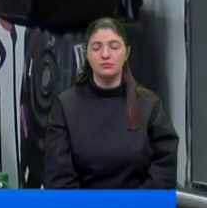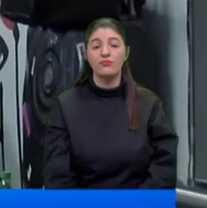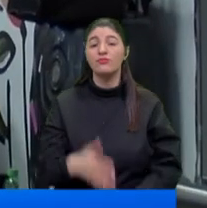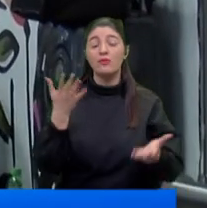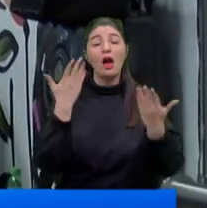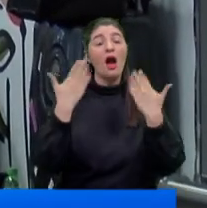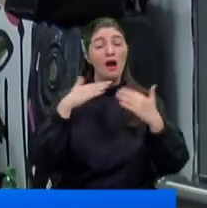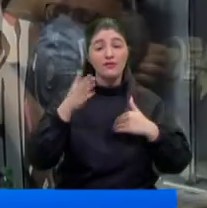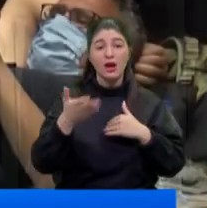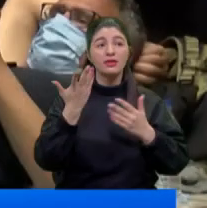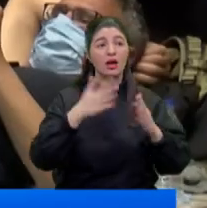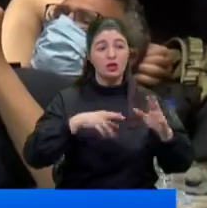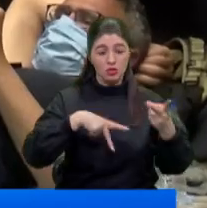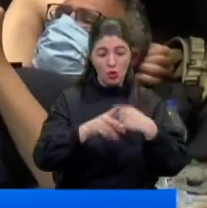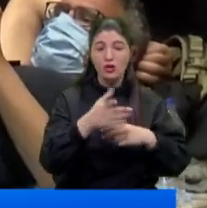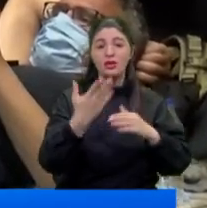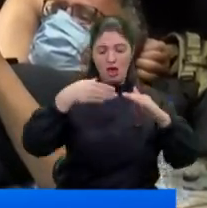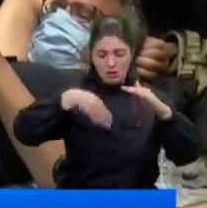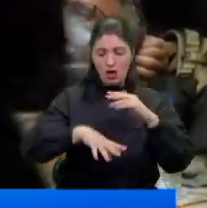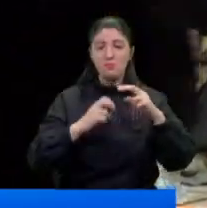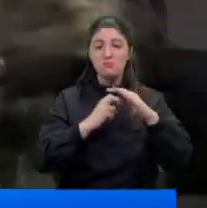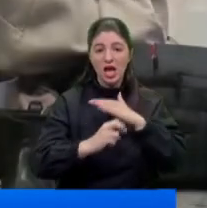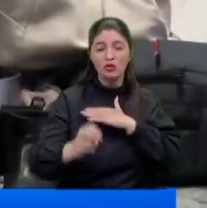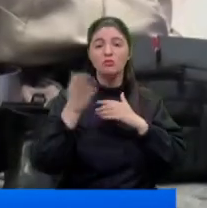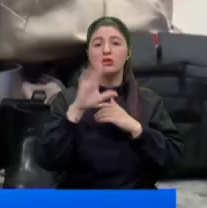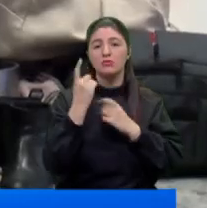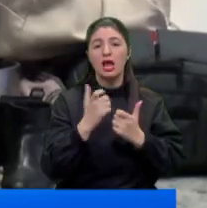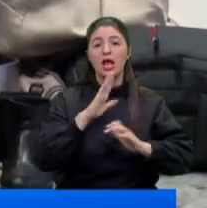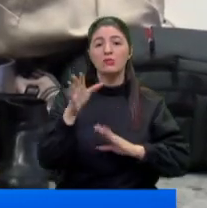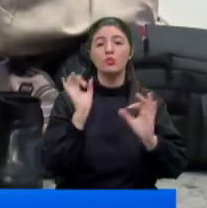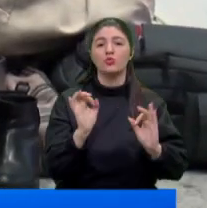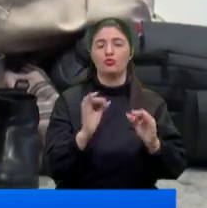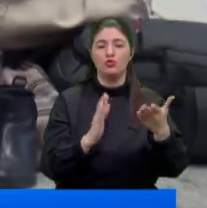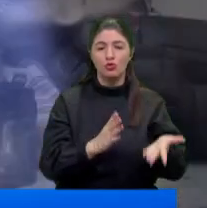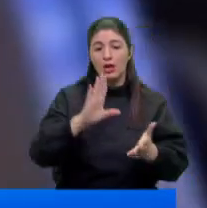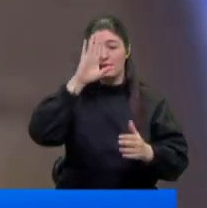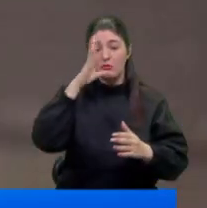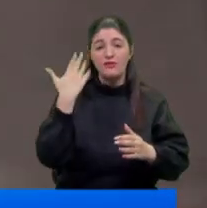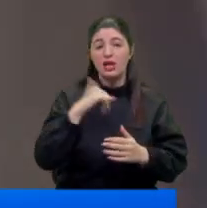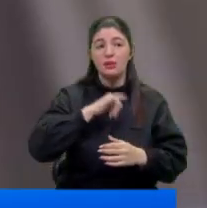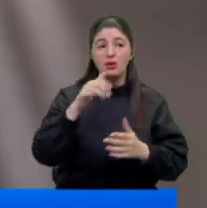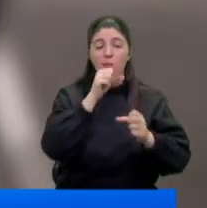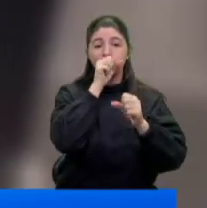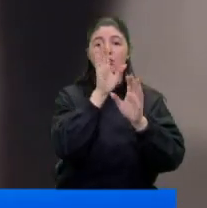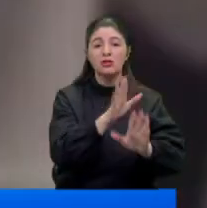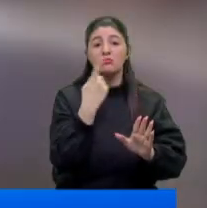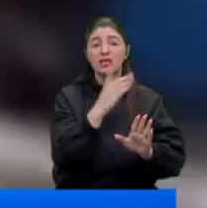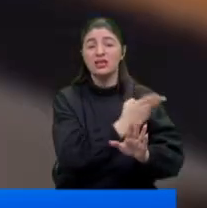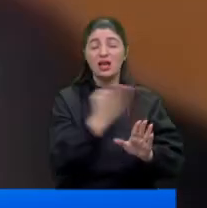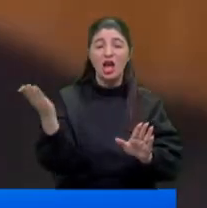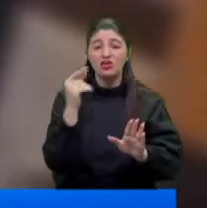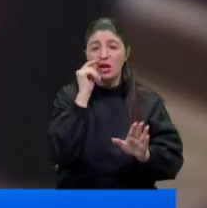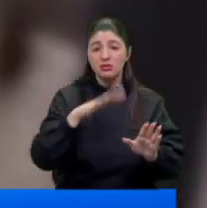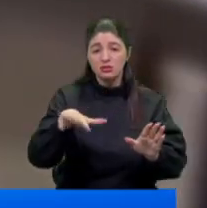Ne hava, ne kara, ne de yer altından metroyla başka bir yere gitmek mümkündü. İstanbul Havalimanı'nda mahsur kalan binlerce